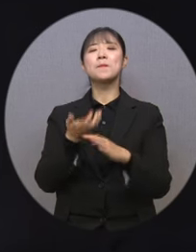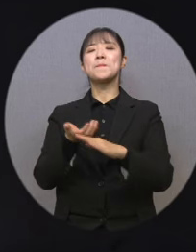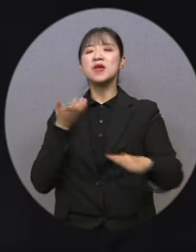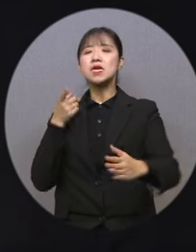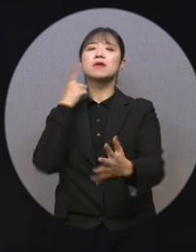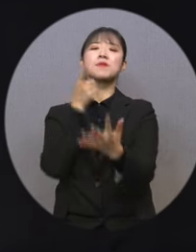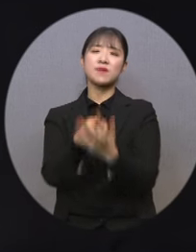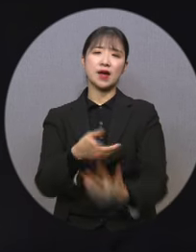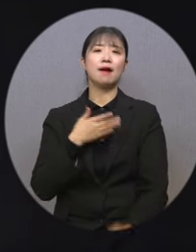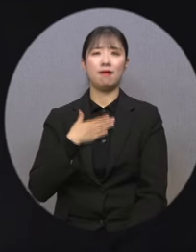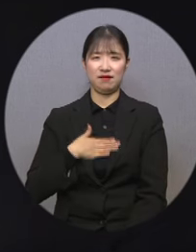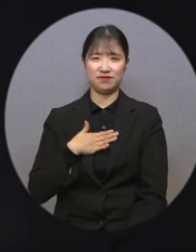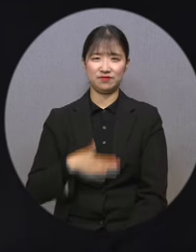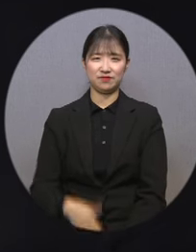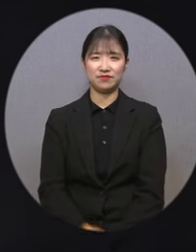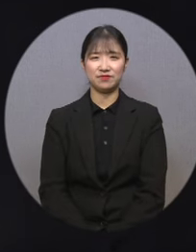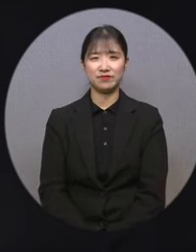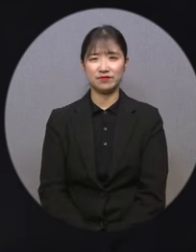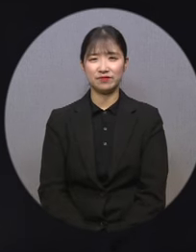있었습니다.